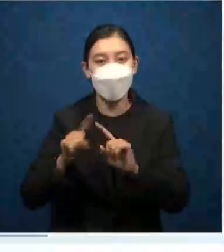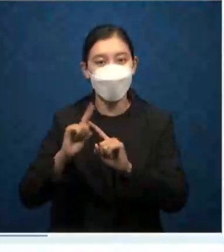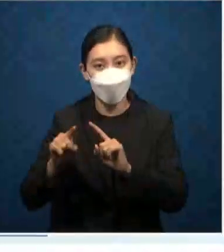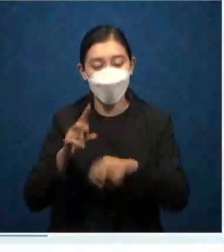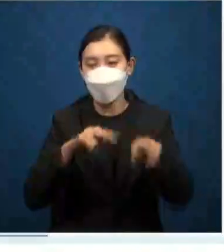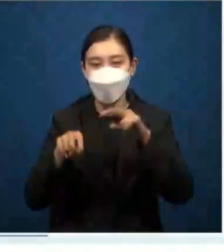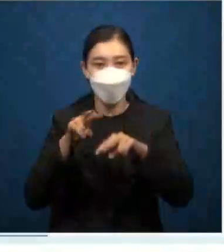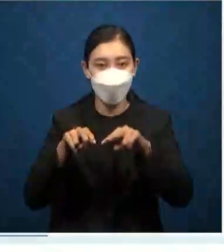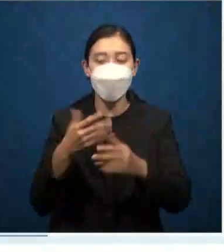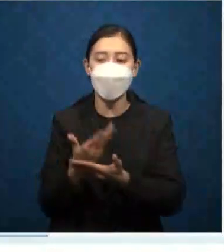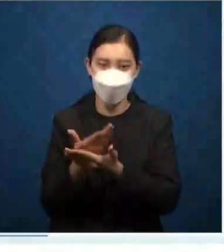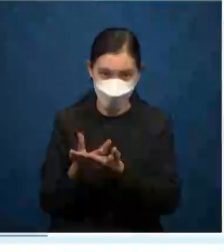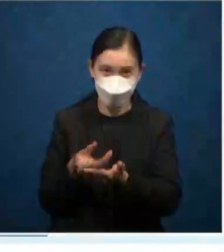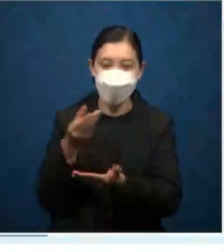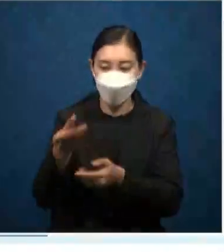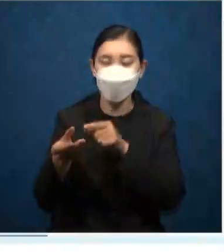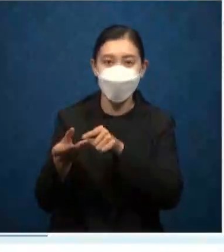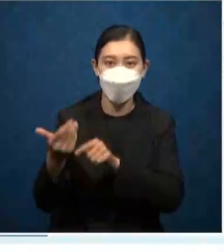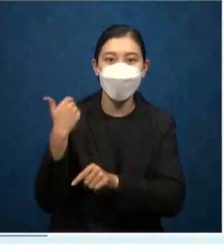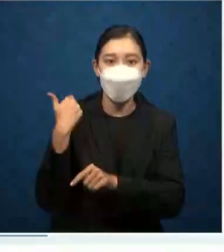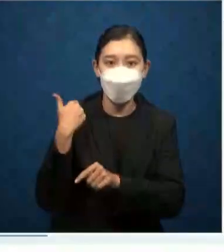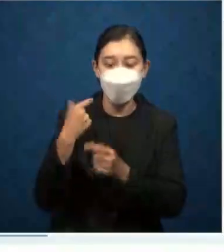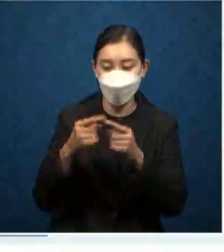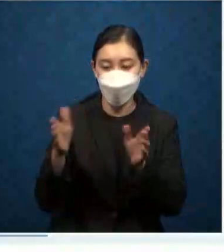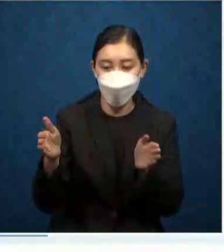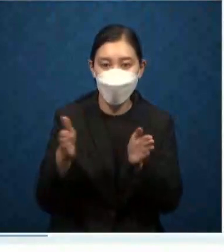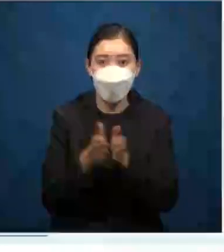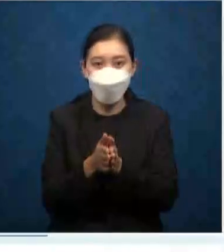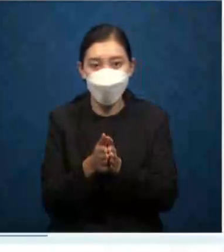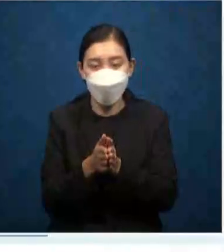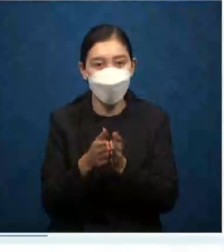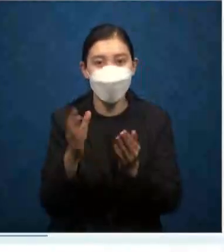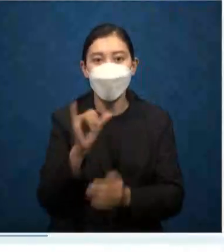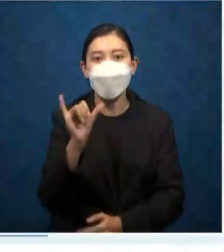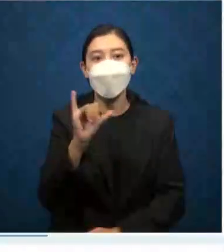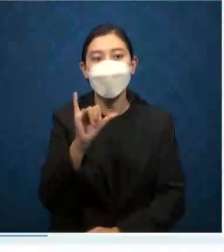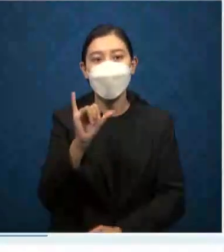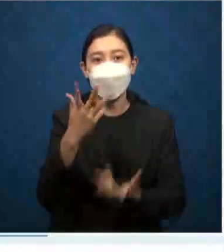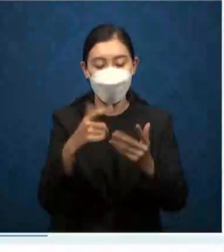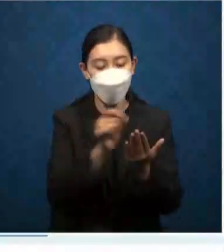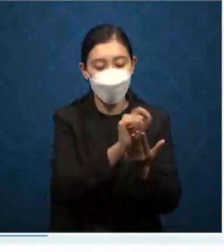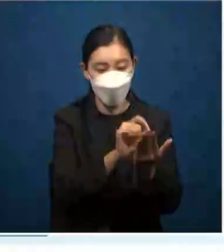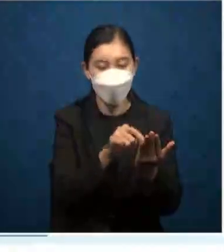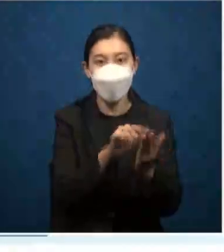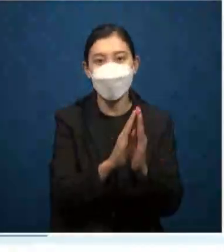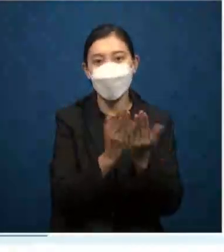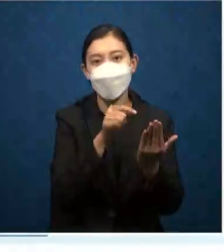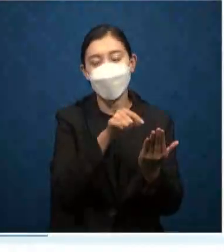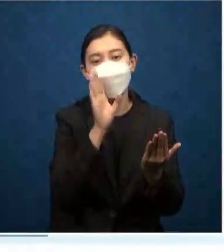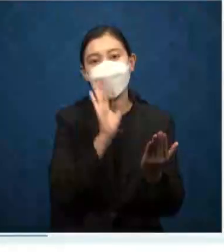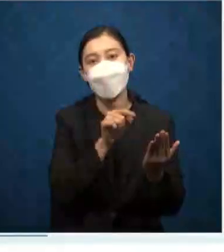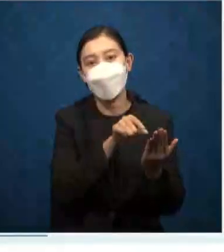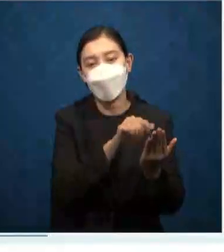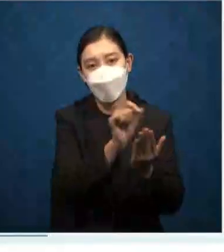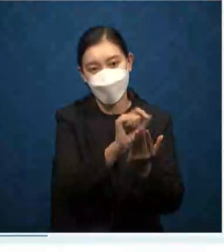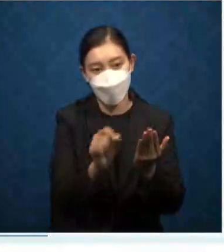รอยู่ในส่วนนั้นแต่ไม่ได้ถูกนำมานับเราหลอกตัวเองครับท่านประธานแล้วหลอกไปเรื่อยๆหลอกมาหลายปีแล้วและดูตามนี้เ